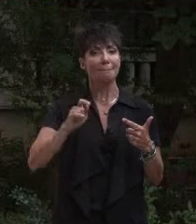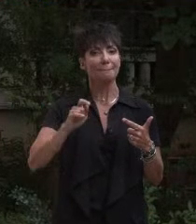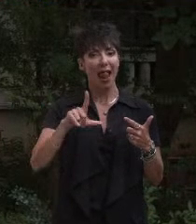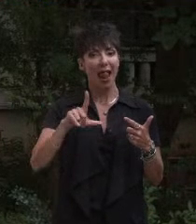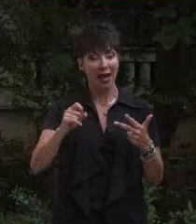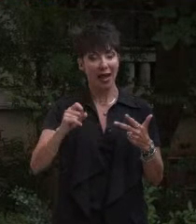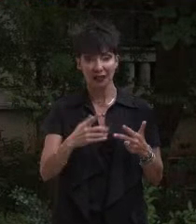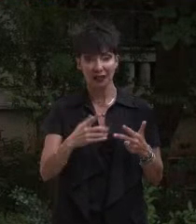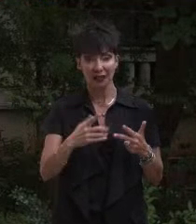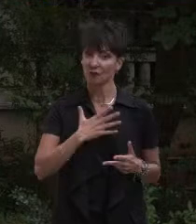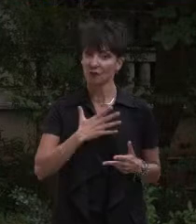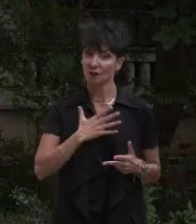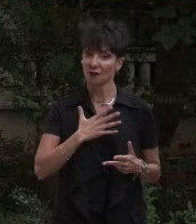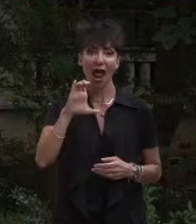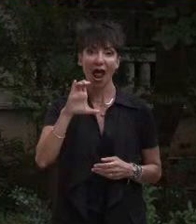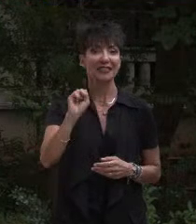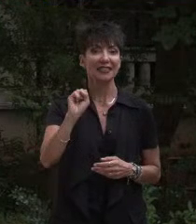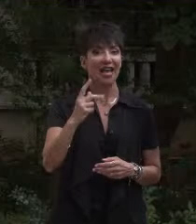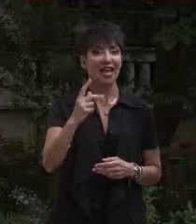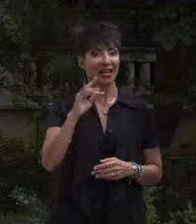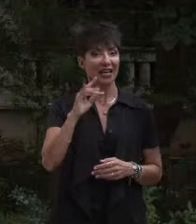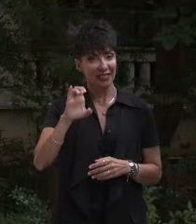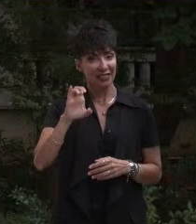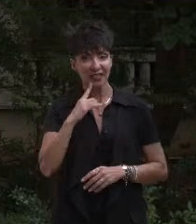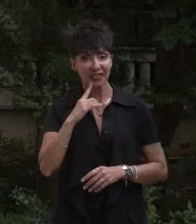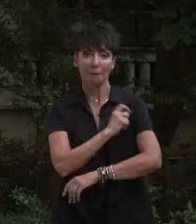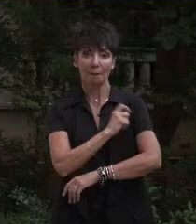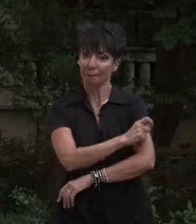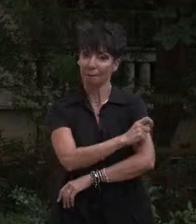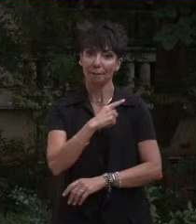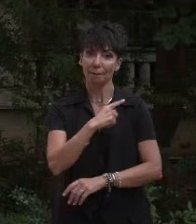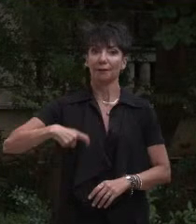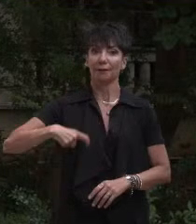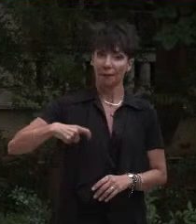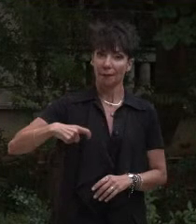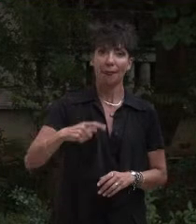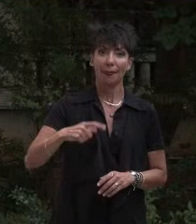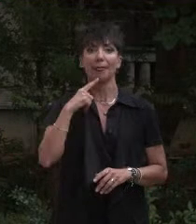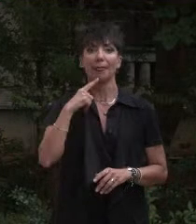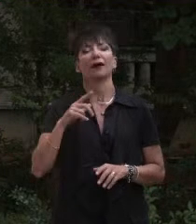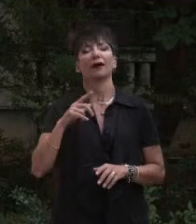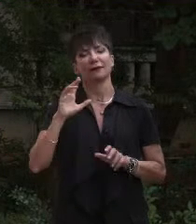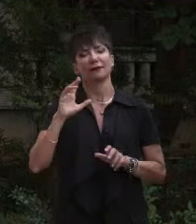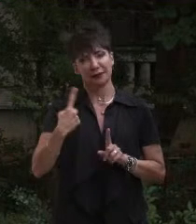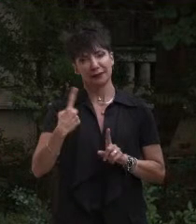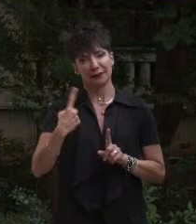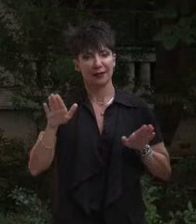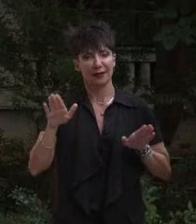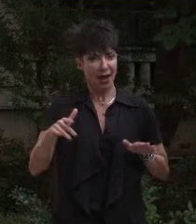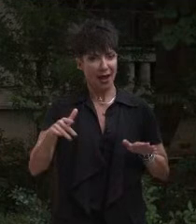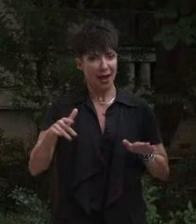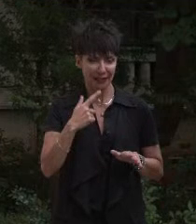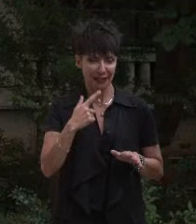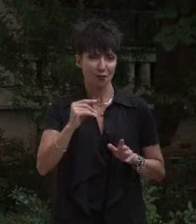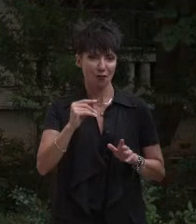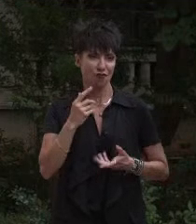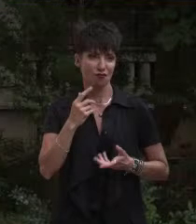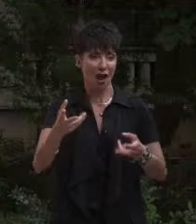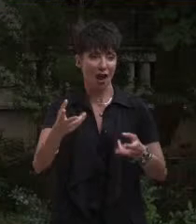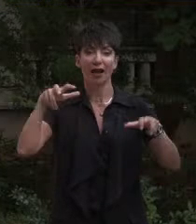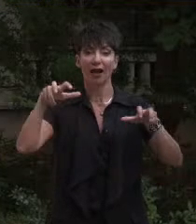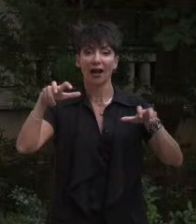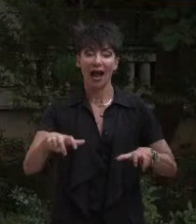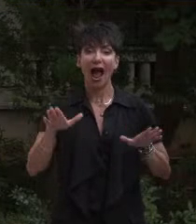Θέλω να ευχαριστήσω θερμά τον ΕΣΑΚΕ, τη Super League, την ΠΑΕ Παναθηναϊκός και την ΠΑΕ Ατρόμητος για την προσφορά αθλητικών ειδών, καθώς και τις ΠΑΕ ΑΕΚ και